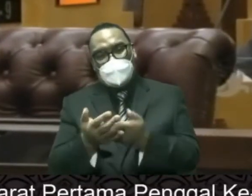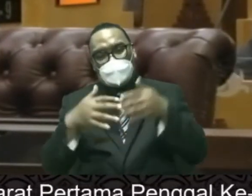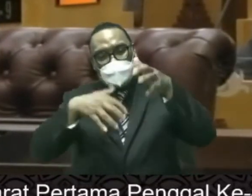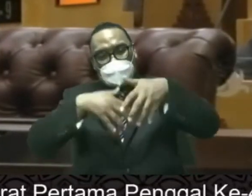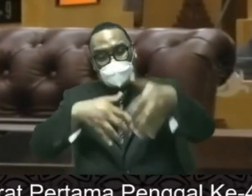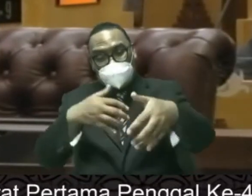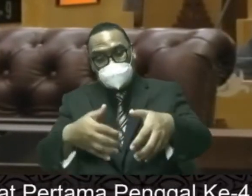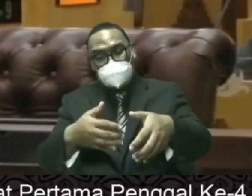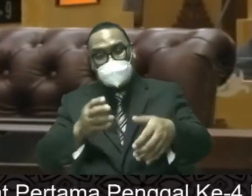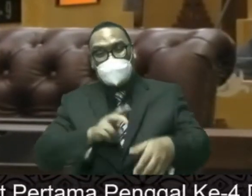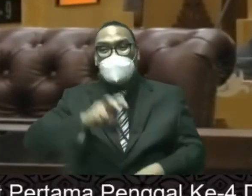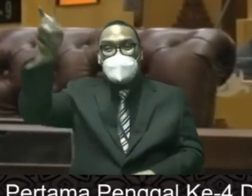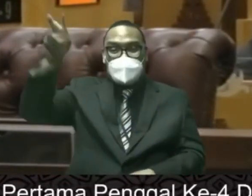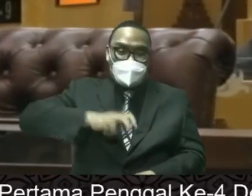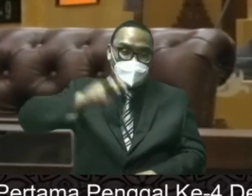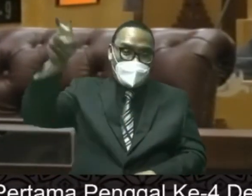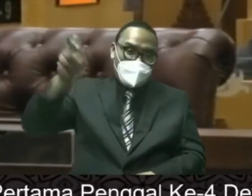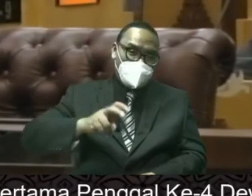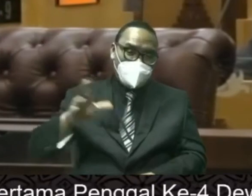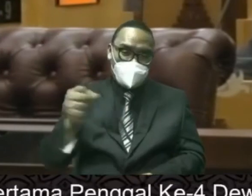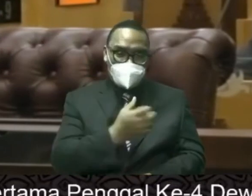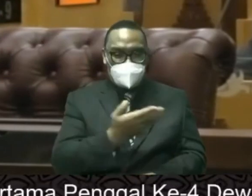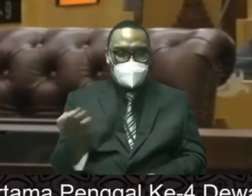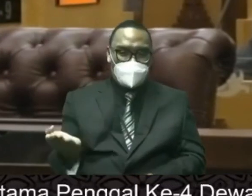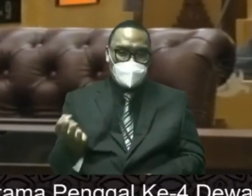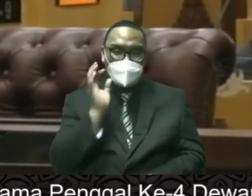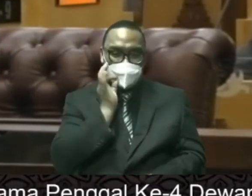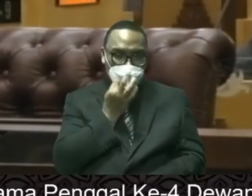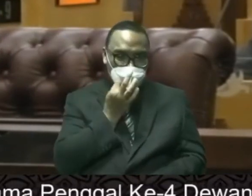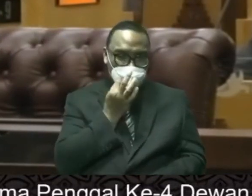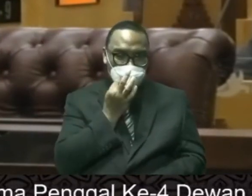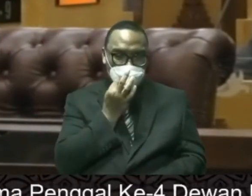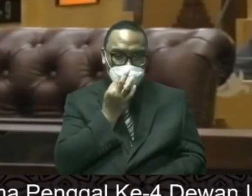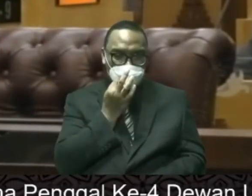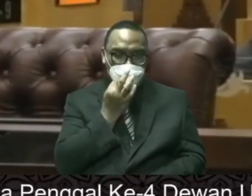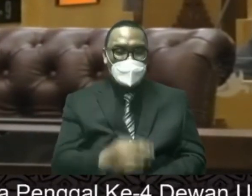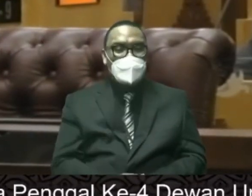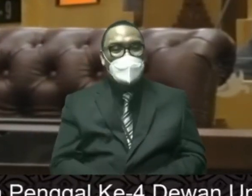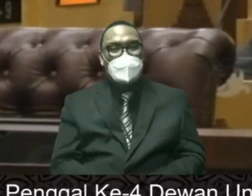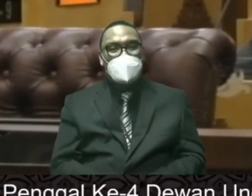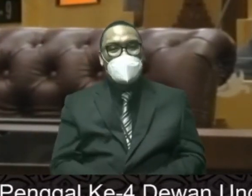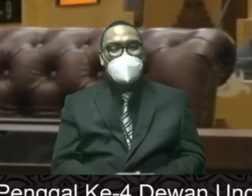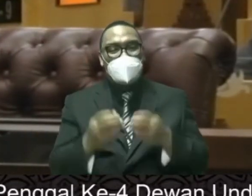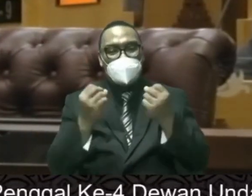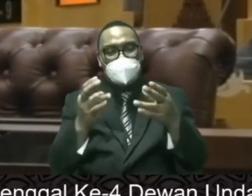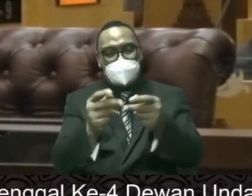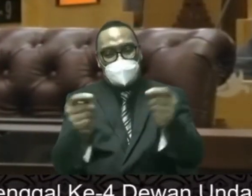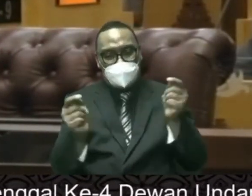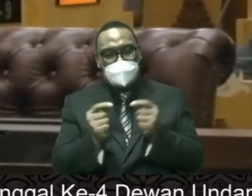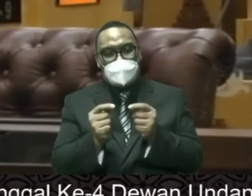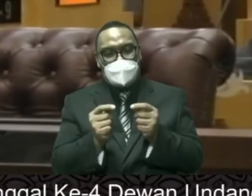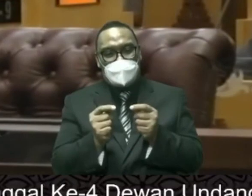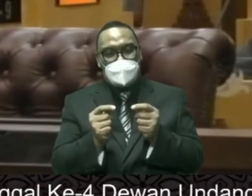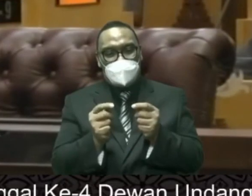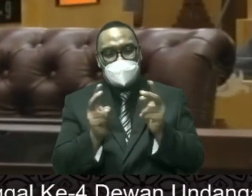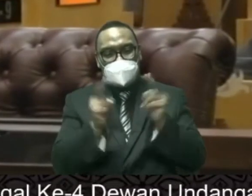naik dan bahwa kau masih adalah masa yang sama kita tengok kepada wek wek itu banyak tempat nih sangat berpotensi nah sangat